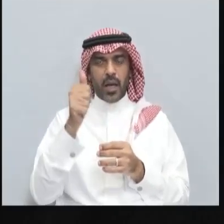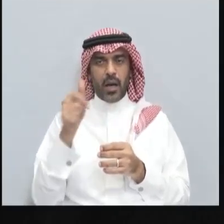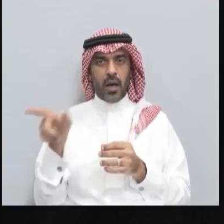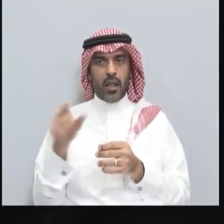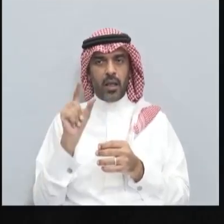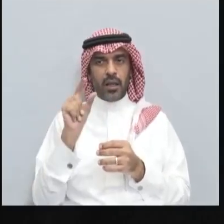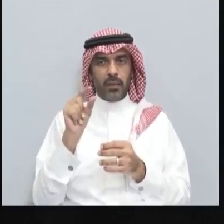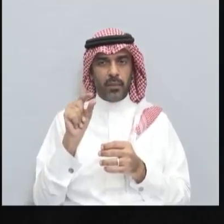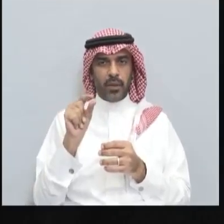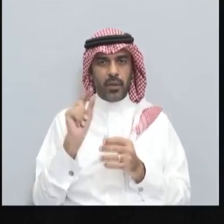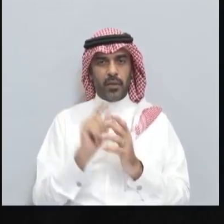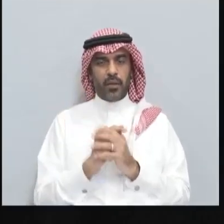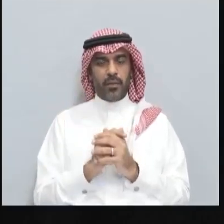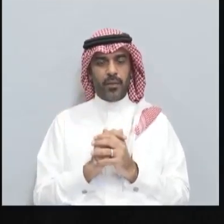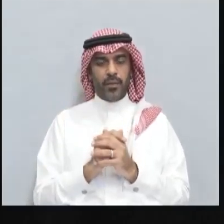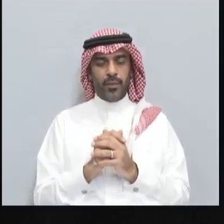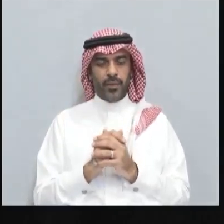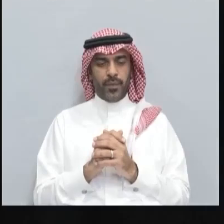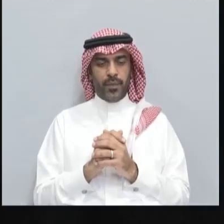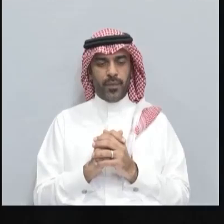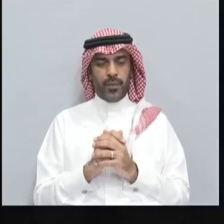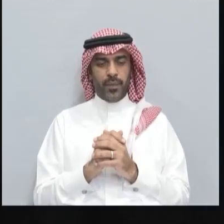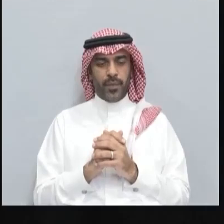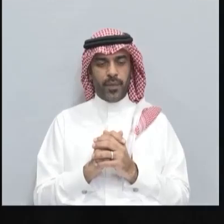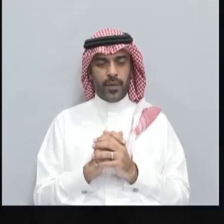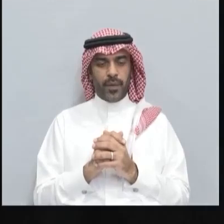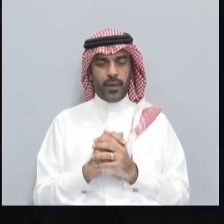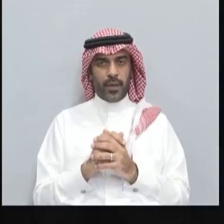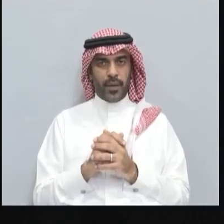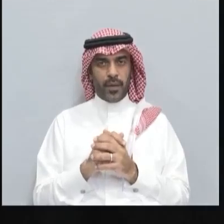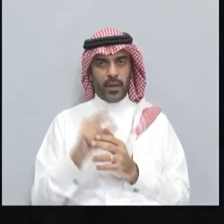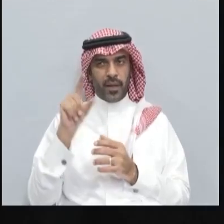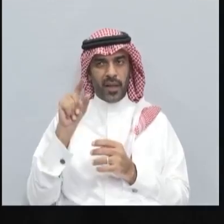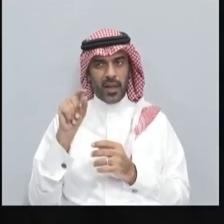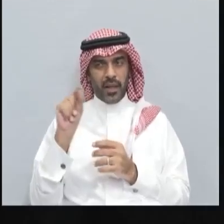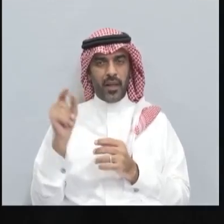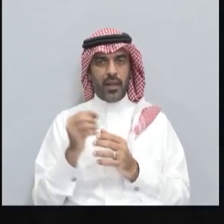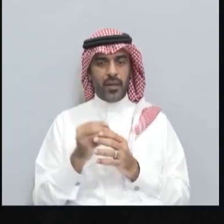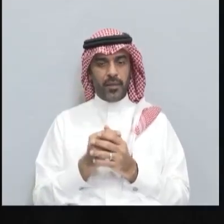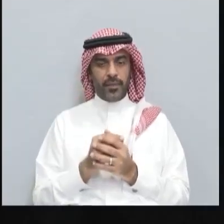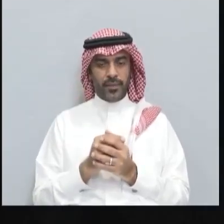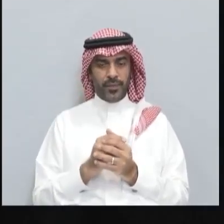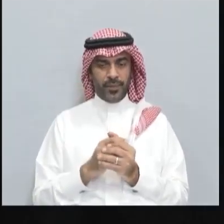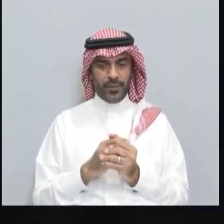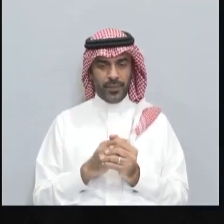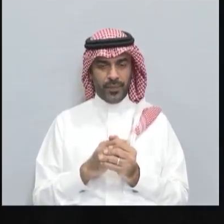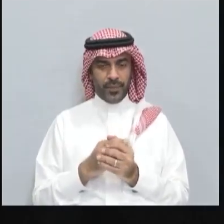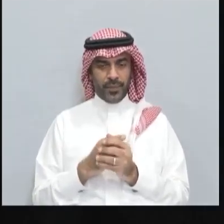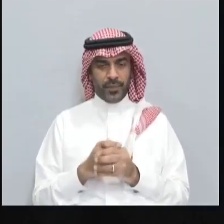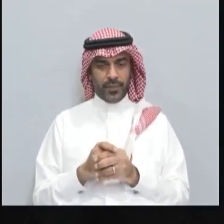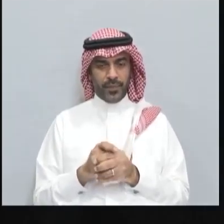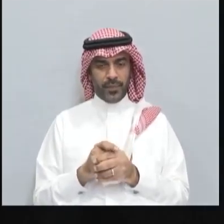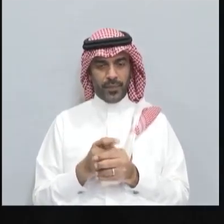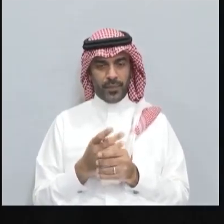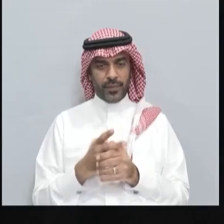المتشكله فيه ما الذي تكون فيه في هذه اللابه قليله في ماذا في السليكا هي لابه بازلتيه ايضا كذلك ثورانه